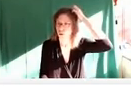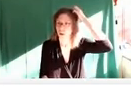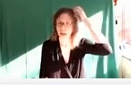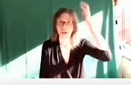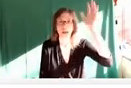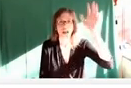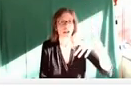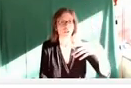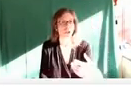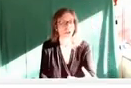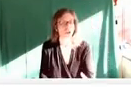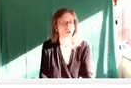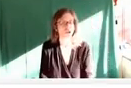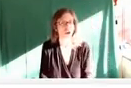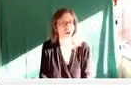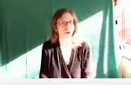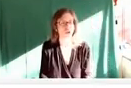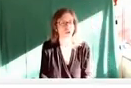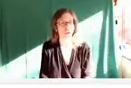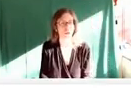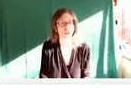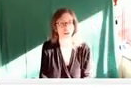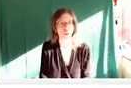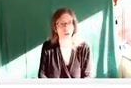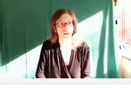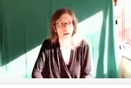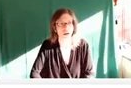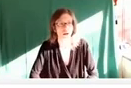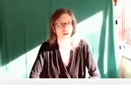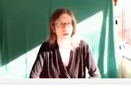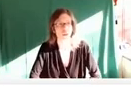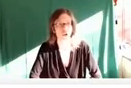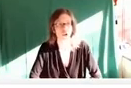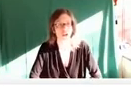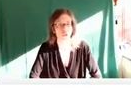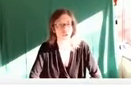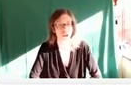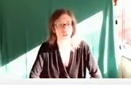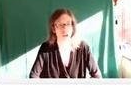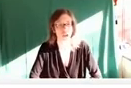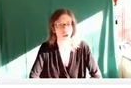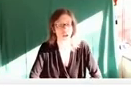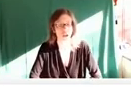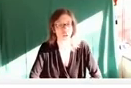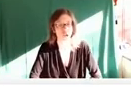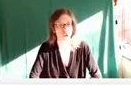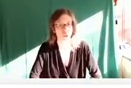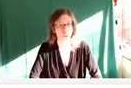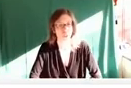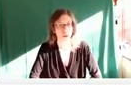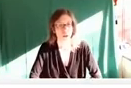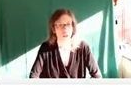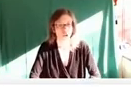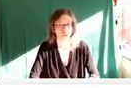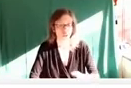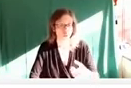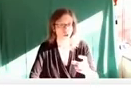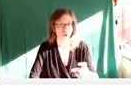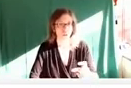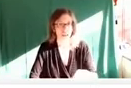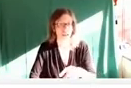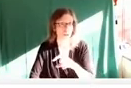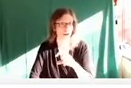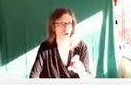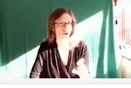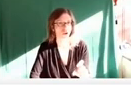je perds trop de temps, là, il y avait une équipe de chercheurs justement en psycho qui avait le projet de diffuser une base de données l'autre jour. Puis j'ai vu le